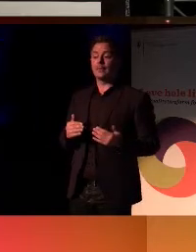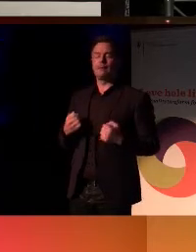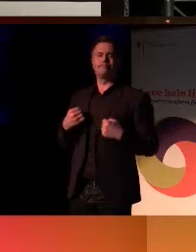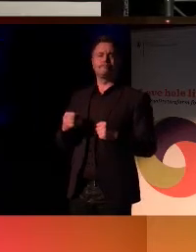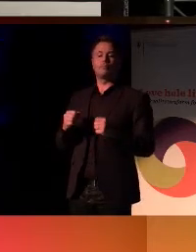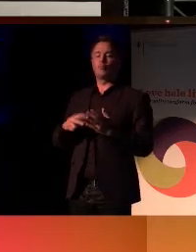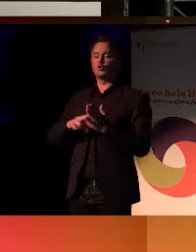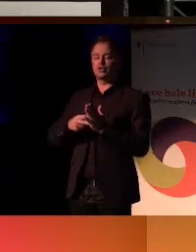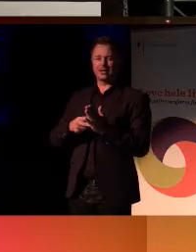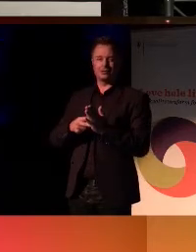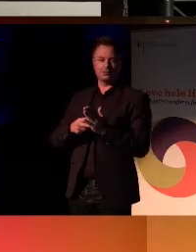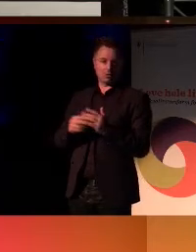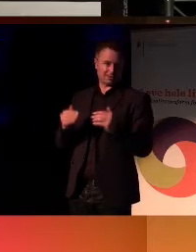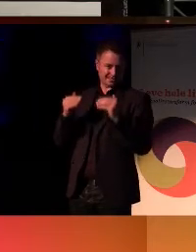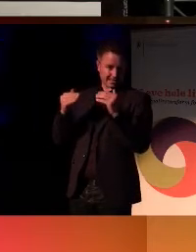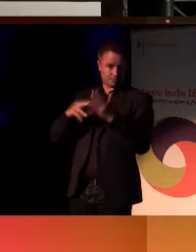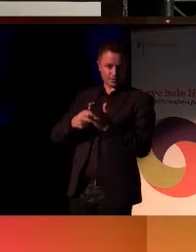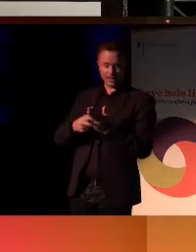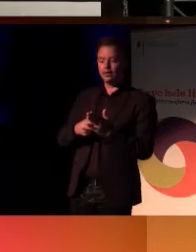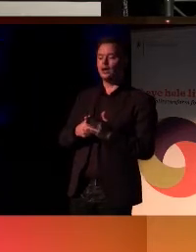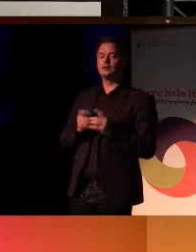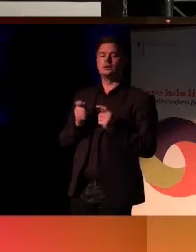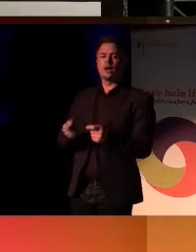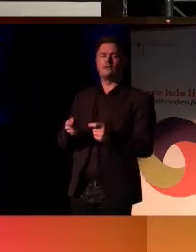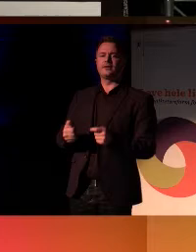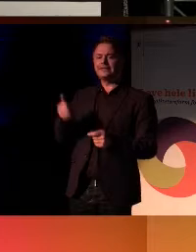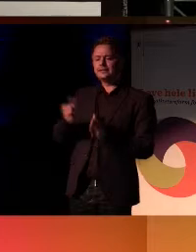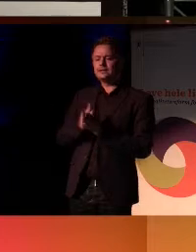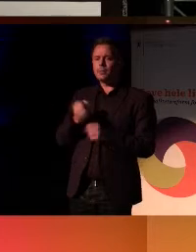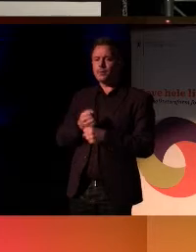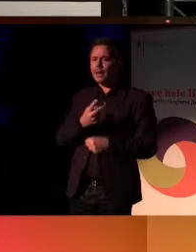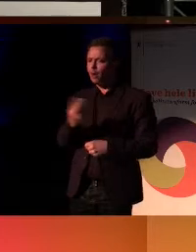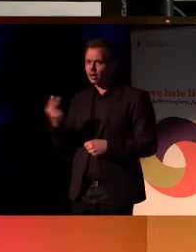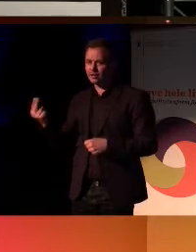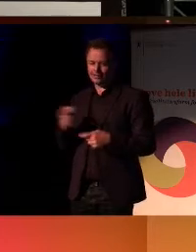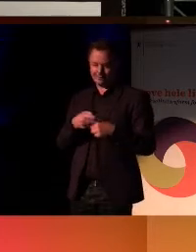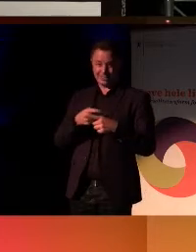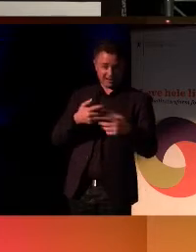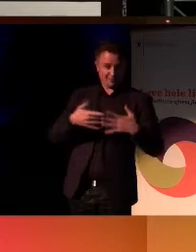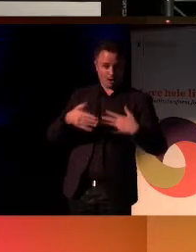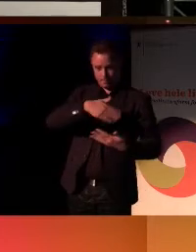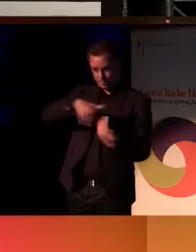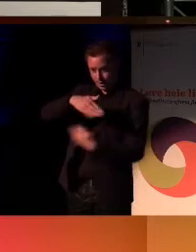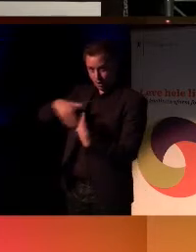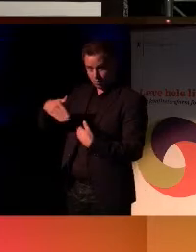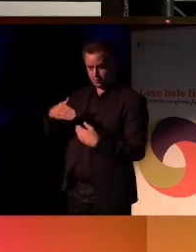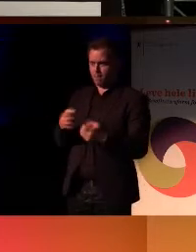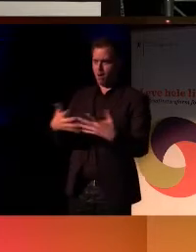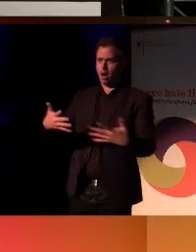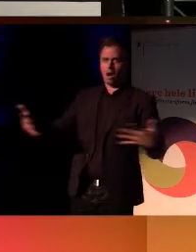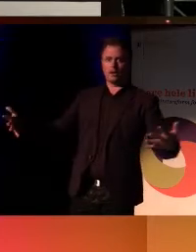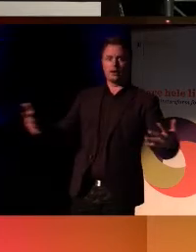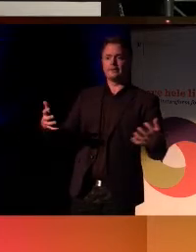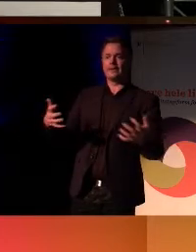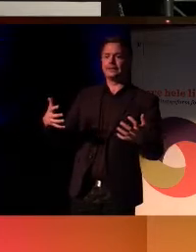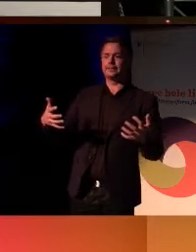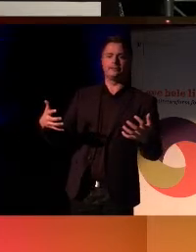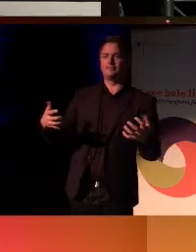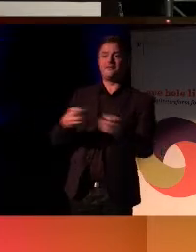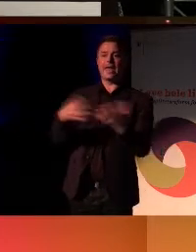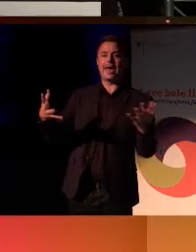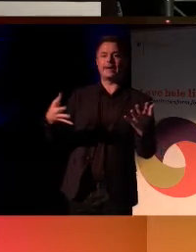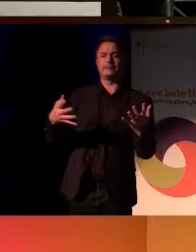skaffet seg de riktige samarbeidspartnerne innenfor ulike fagmiljøer. Og det var mange han trengte bistand til av